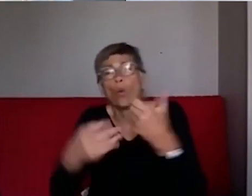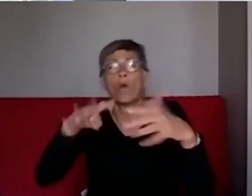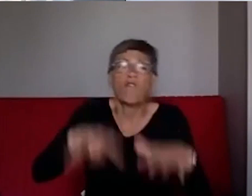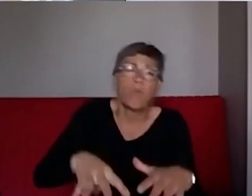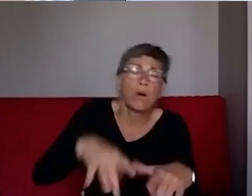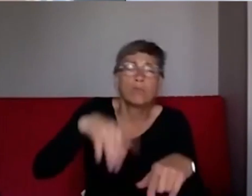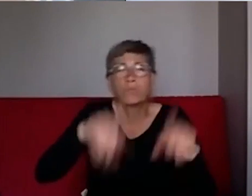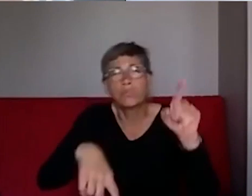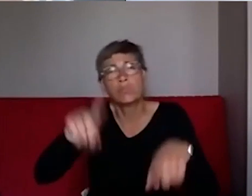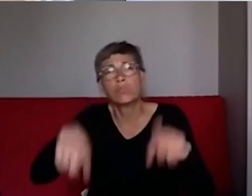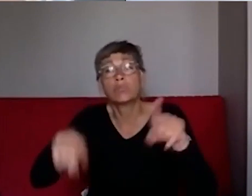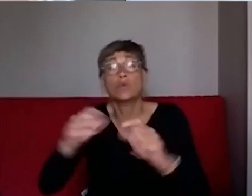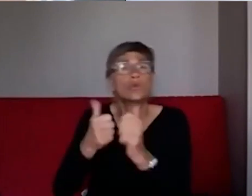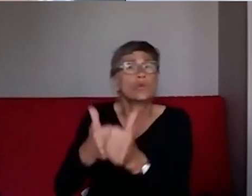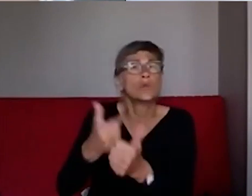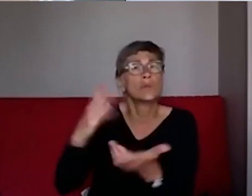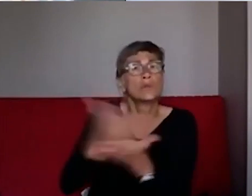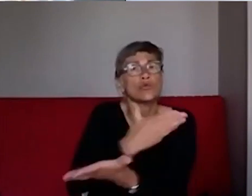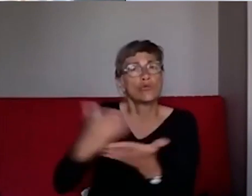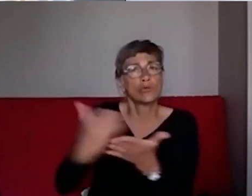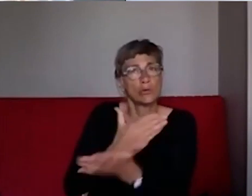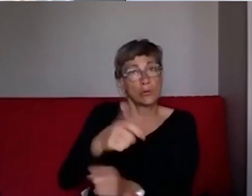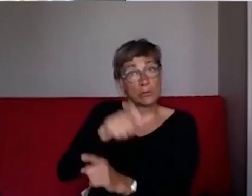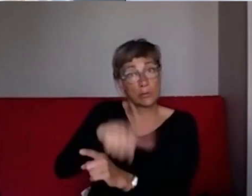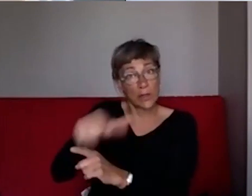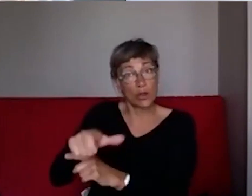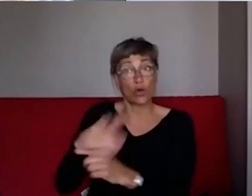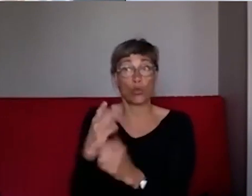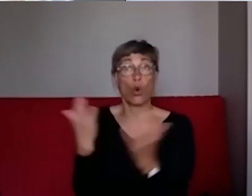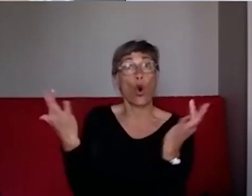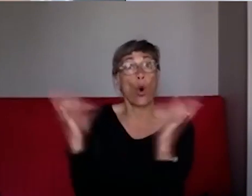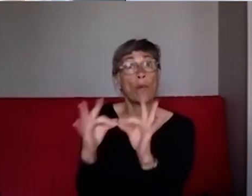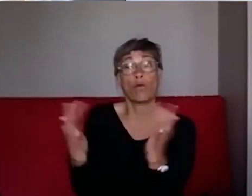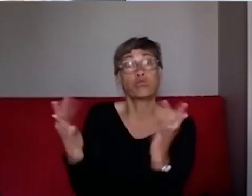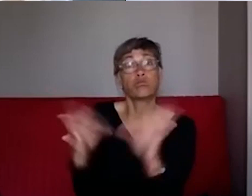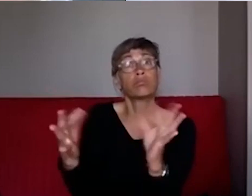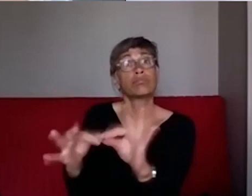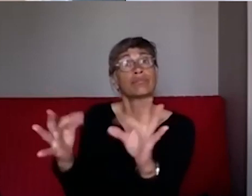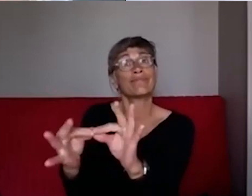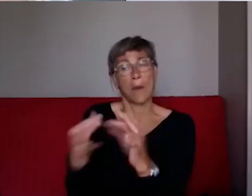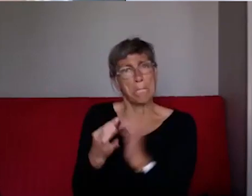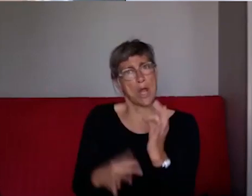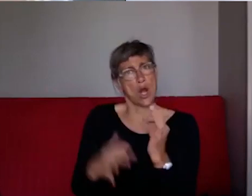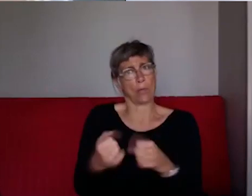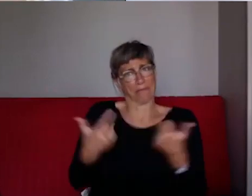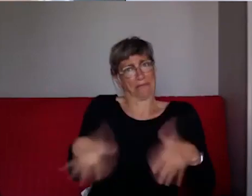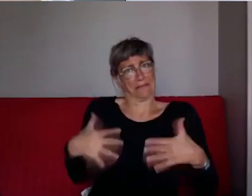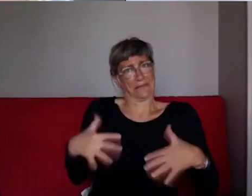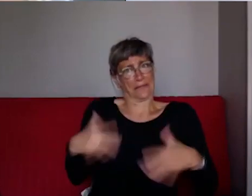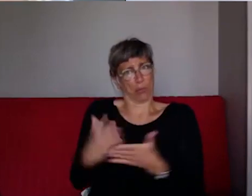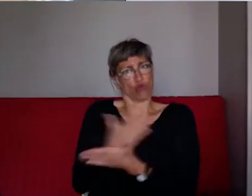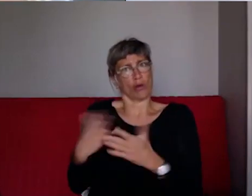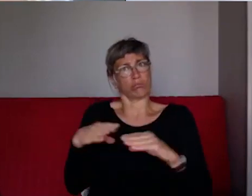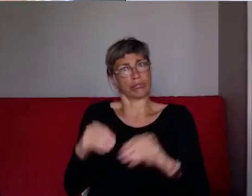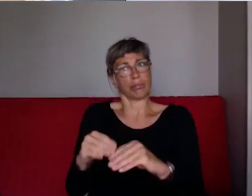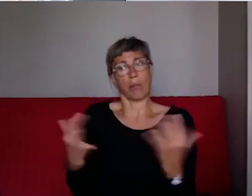selon le projet, hein, on a un rendez-vous après le bilan de compétences, après la mise en œuvre du projet, pour voir